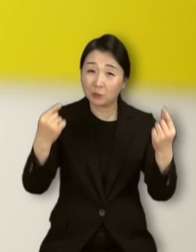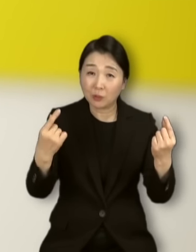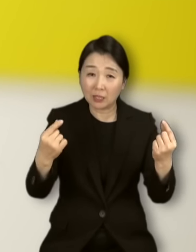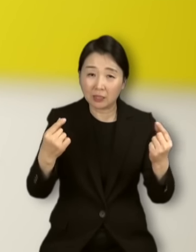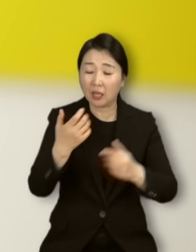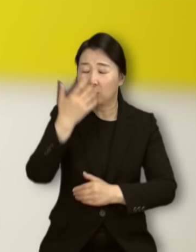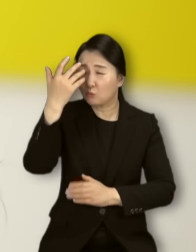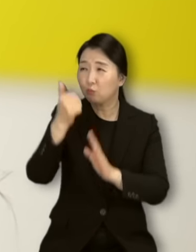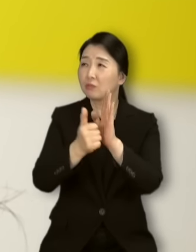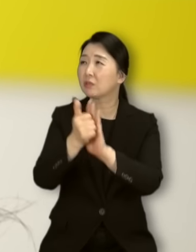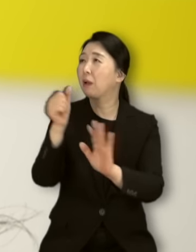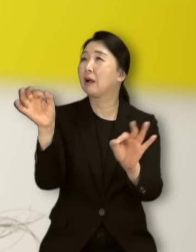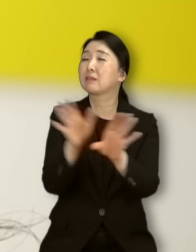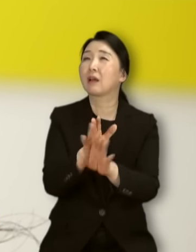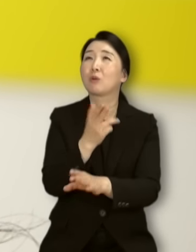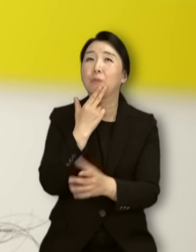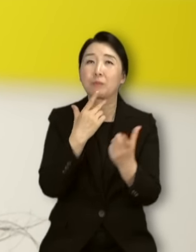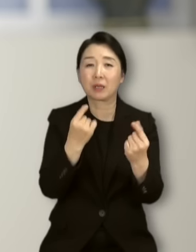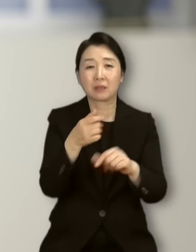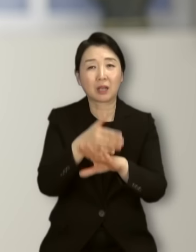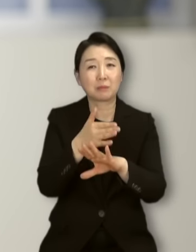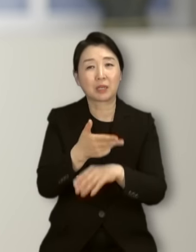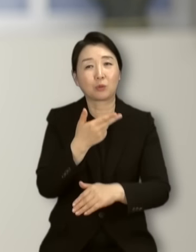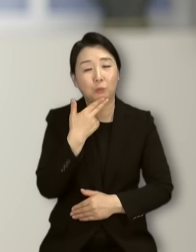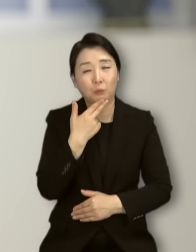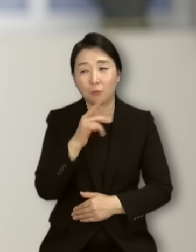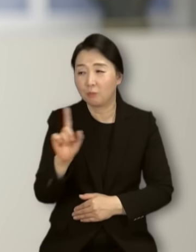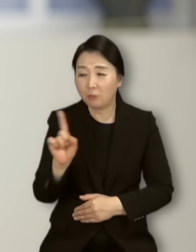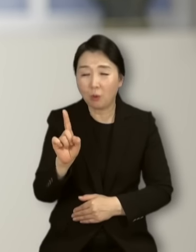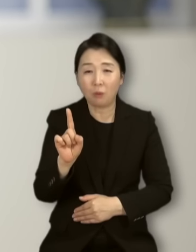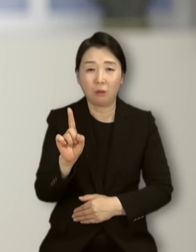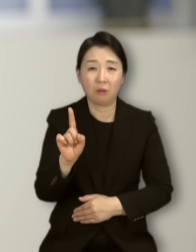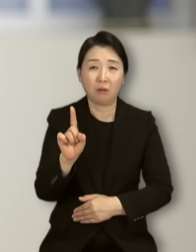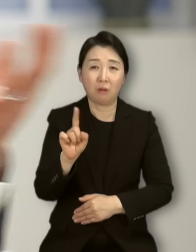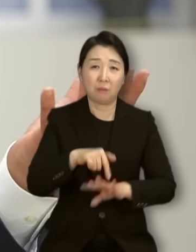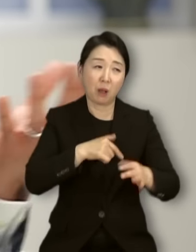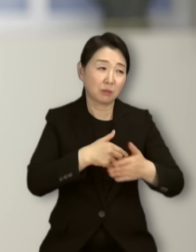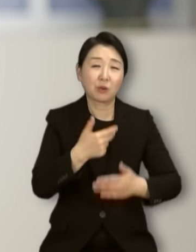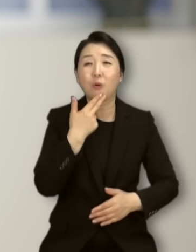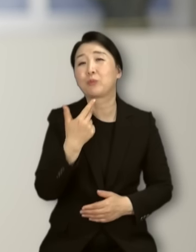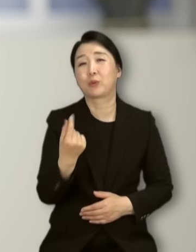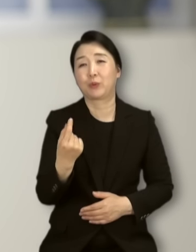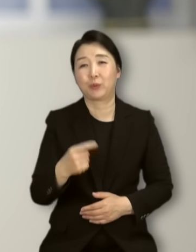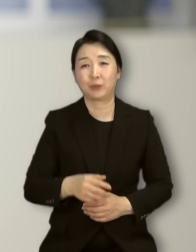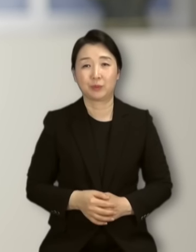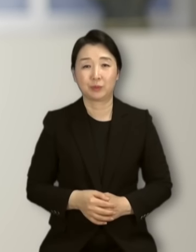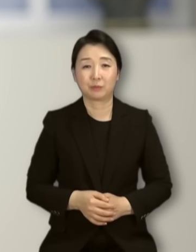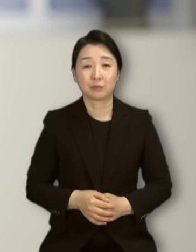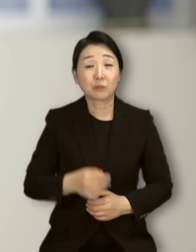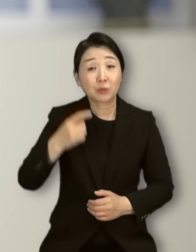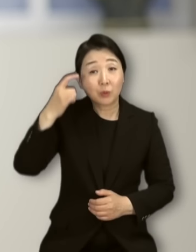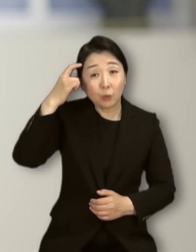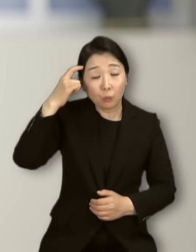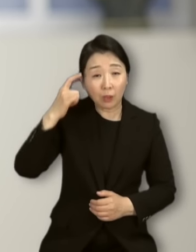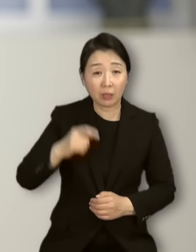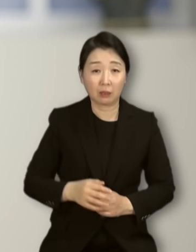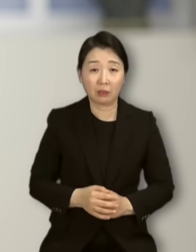같고 꿈과 희망도 없는 거 같고 감사도 없고 아무런 뭐 설렘이 없는 거죠 설렘이 없는 거예요